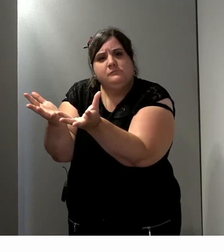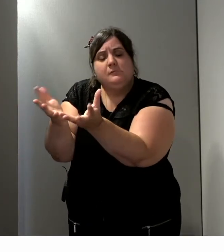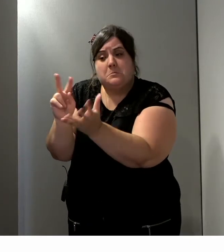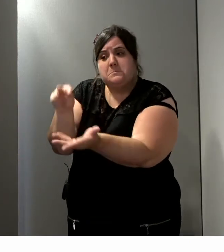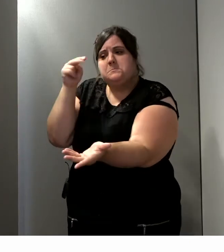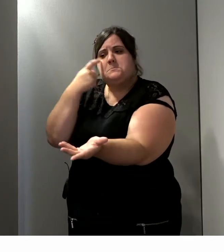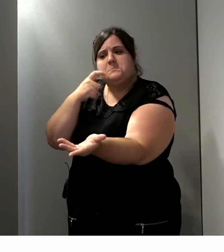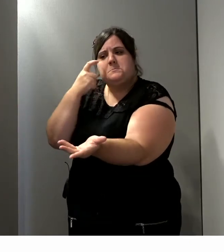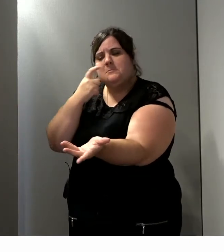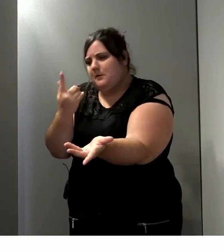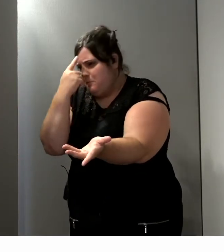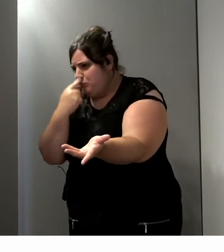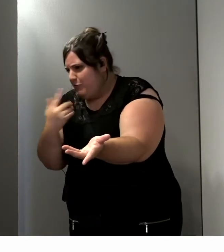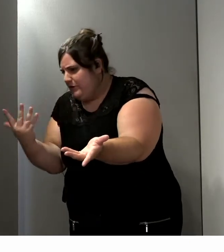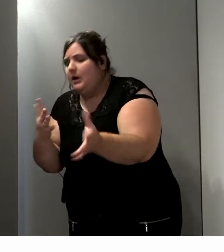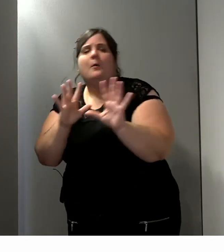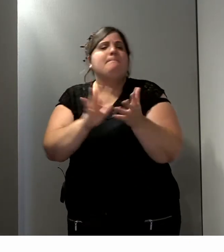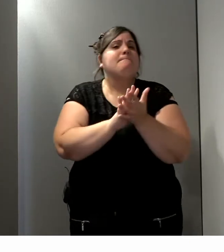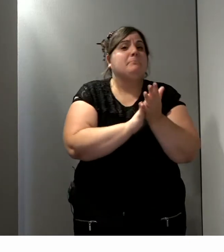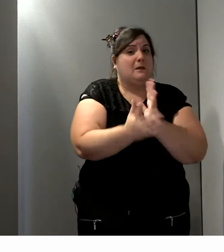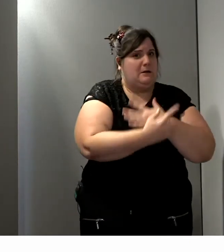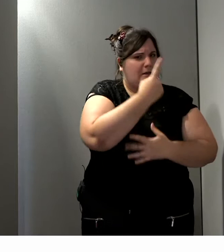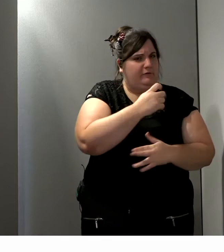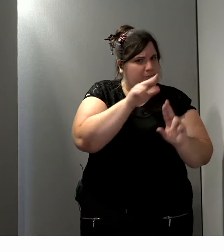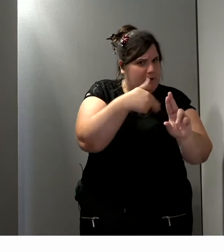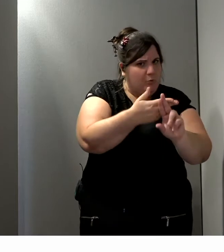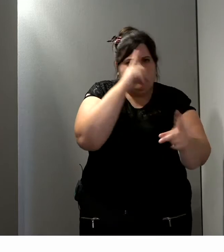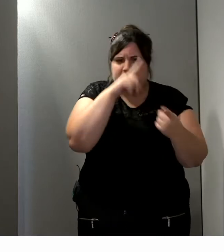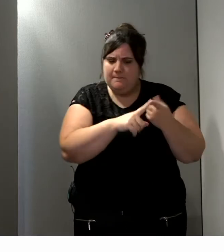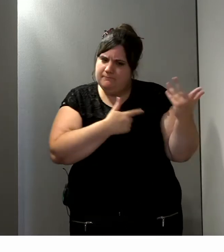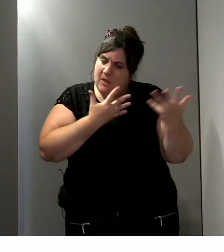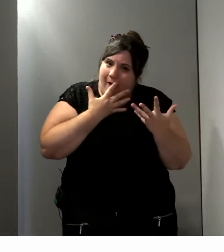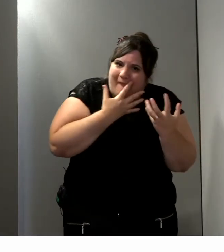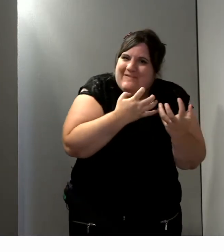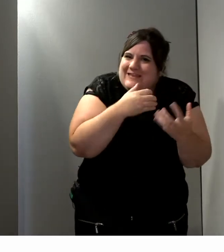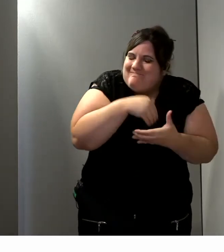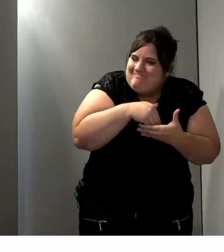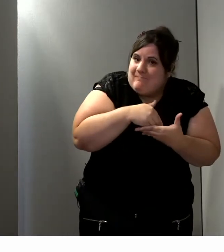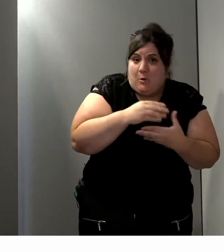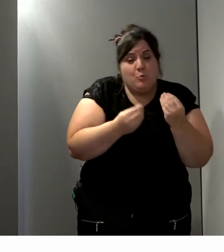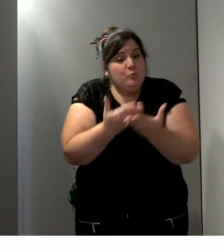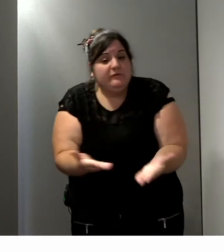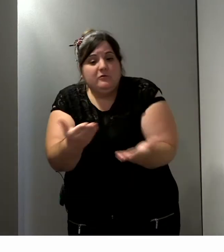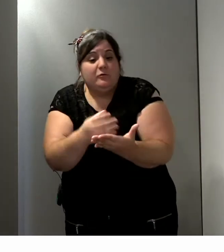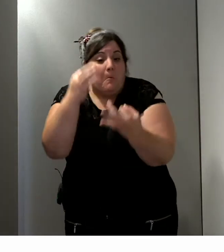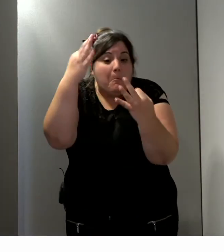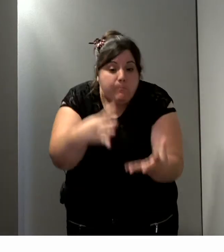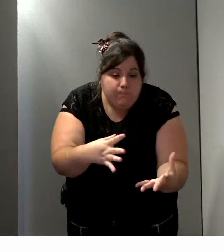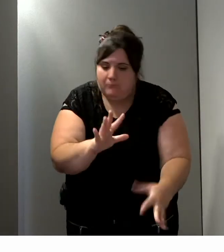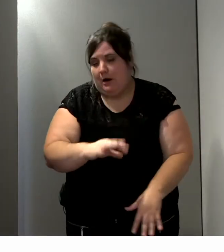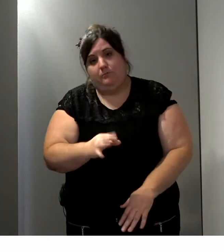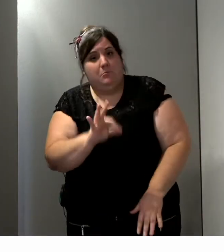peut-être aussi pour répondre à la question, que ce soit par opportunité ou par envie d'entreprendre, ce que fait la GFIP, c'est